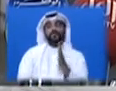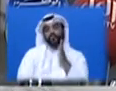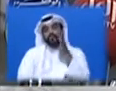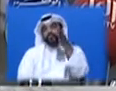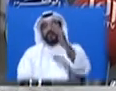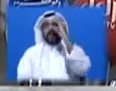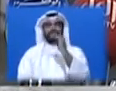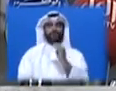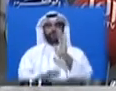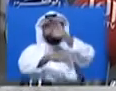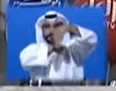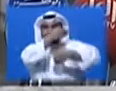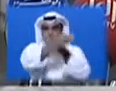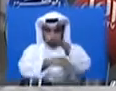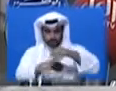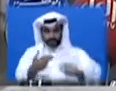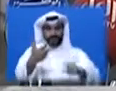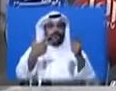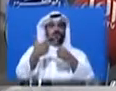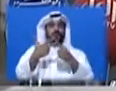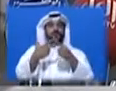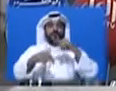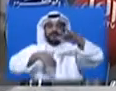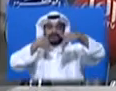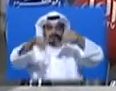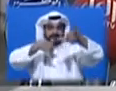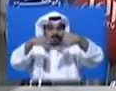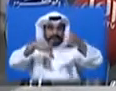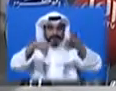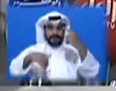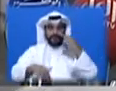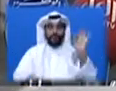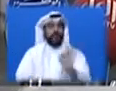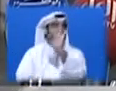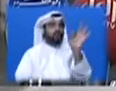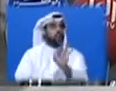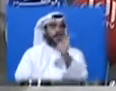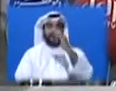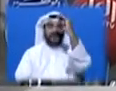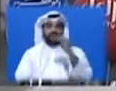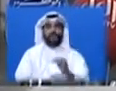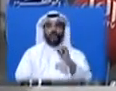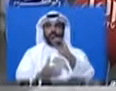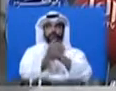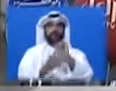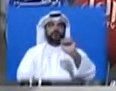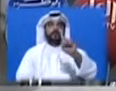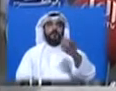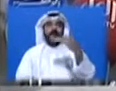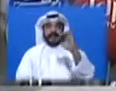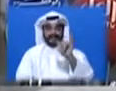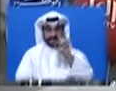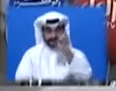الدوحة، وكذلك تقاطعات على الطرق الرئيسية في منطقة جنوب الصباحية، طريق الدائري